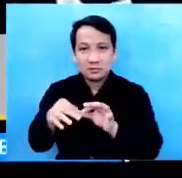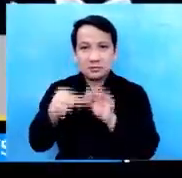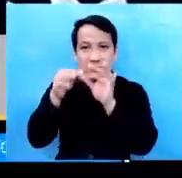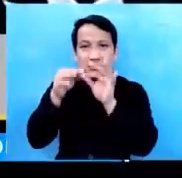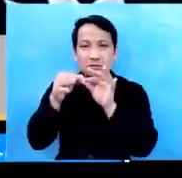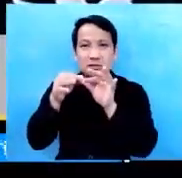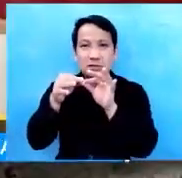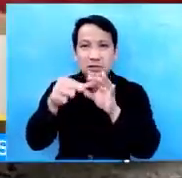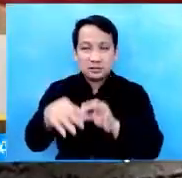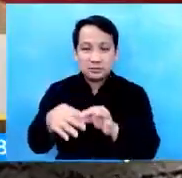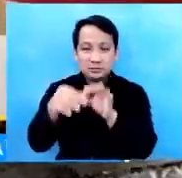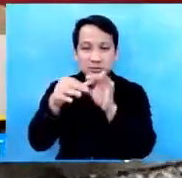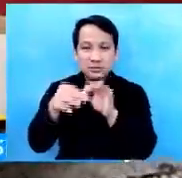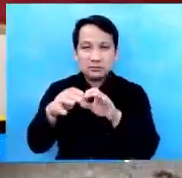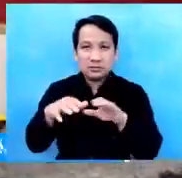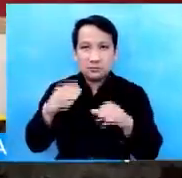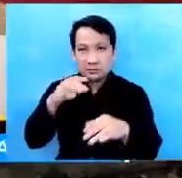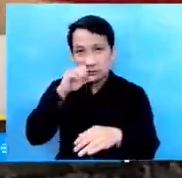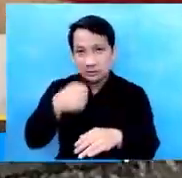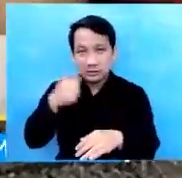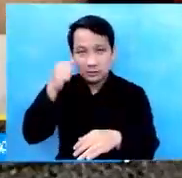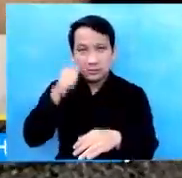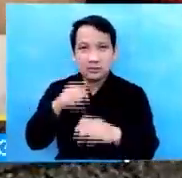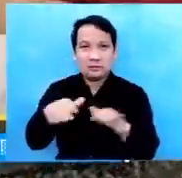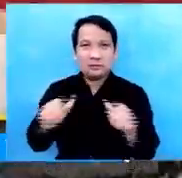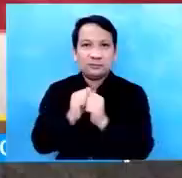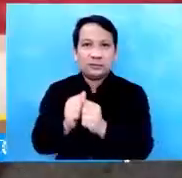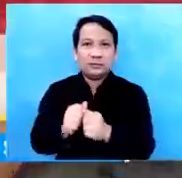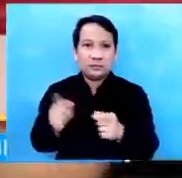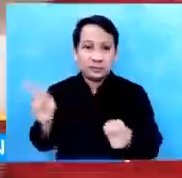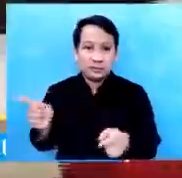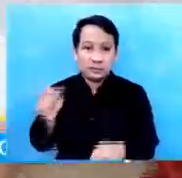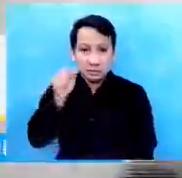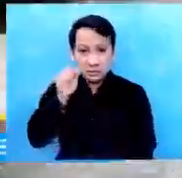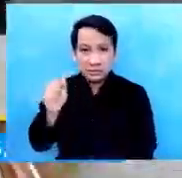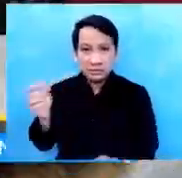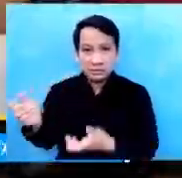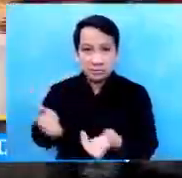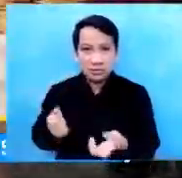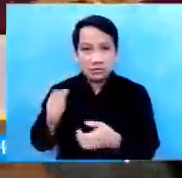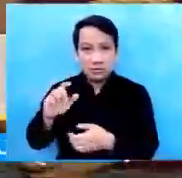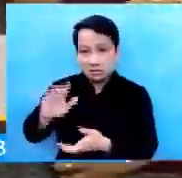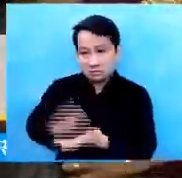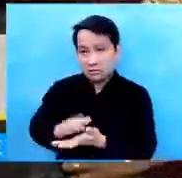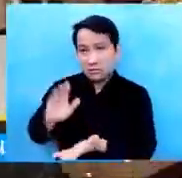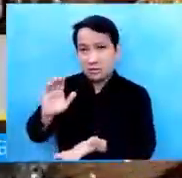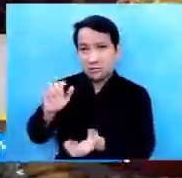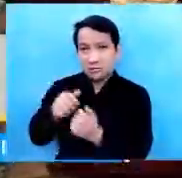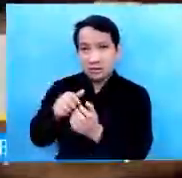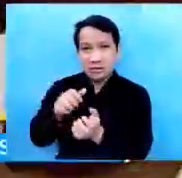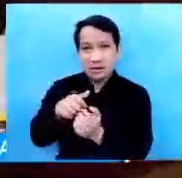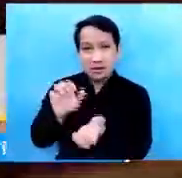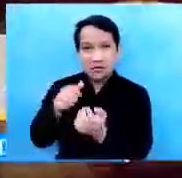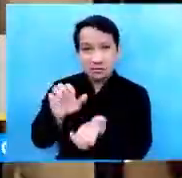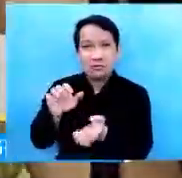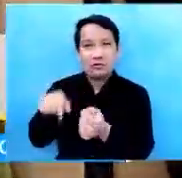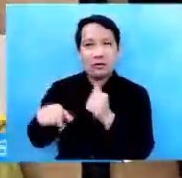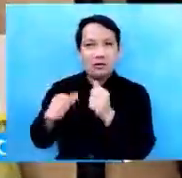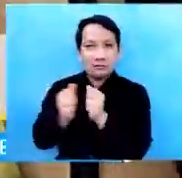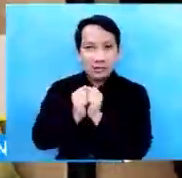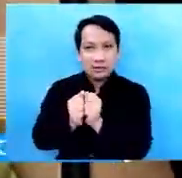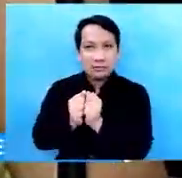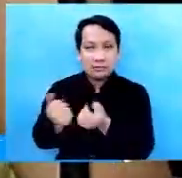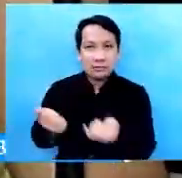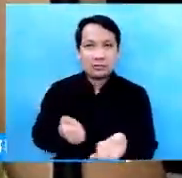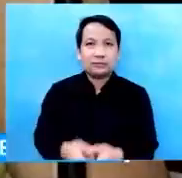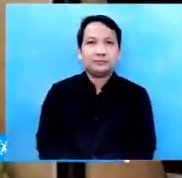mga magbabarkada. Si Sheila naman, bit-bit pa ang kanyang fur baby sa pagsisimba. Panata niya na raw ito taon-taon. Lagi